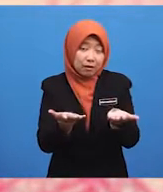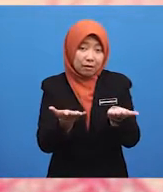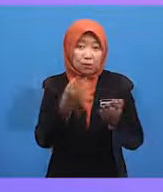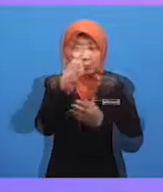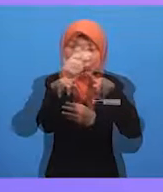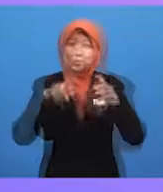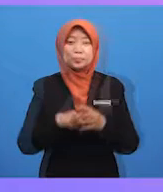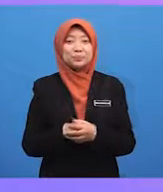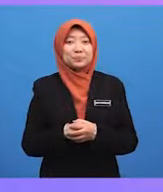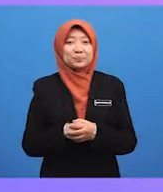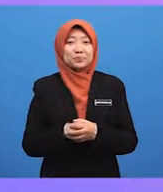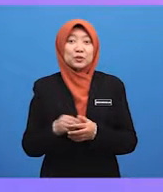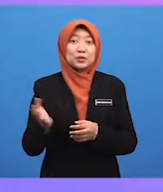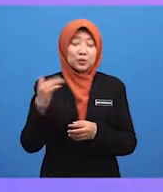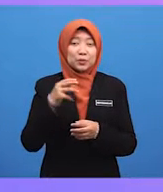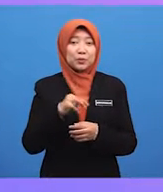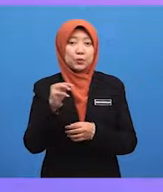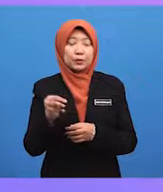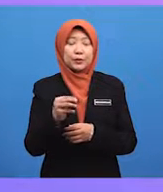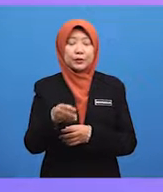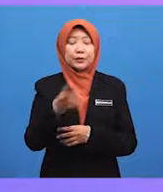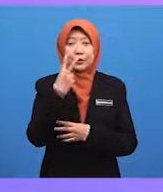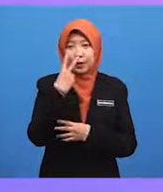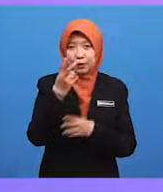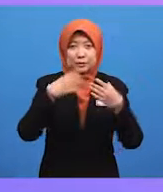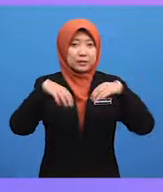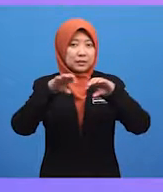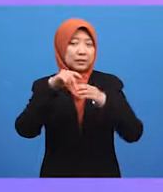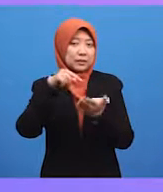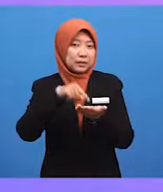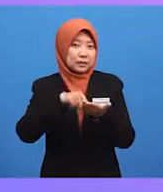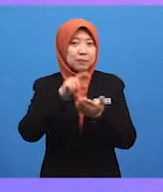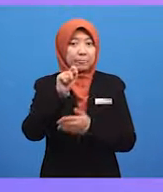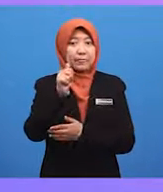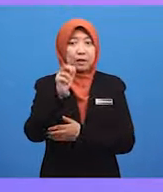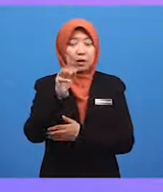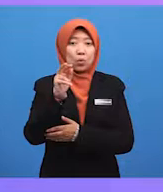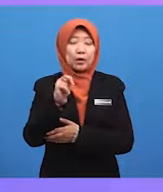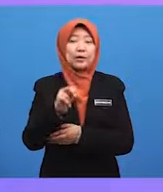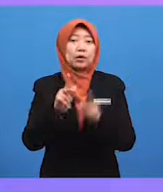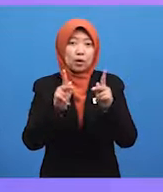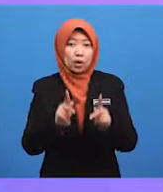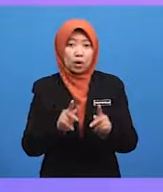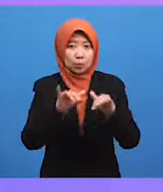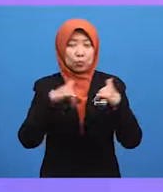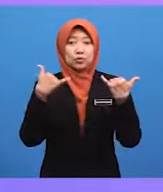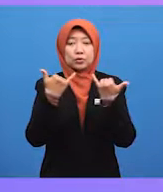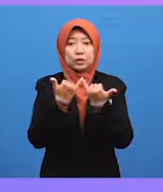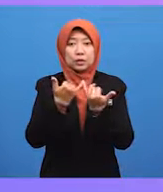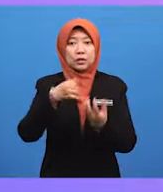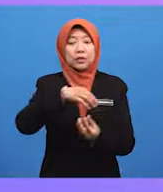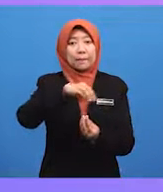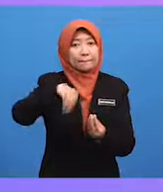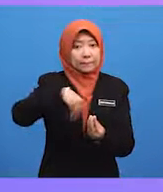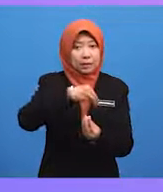memerlukan. Mari murid-murid dengar cerita ini. Tawaran kaum musyrikin Quraisy kepada Nabi Muhammad